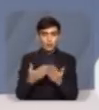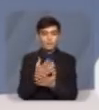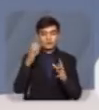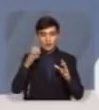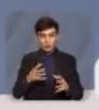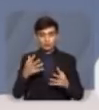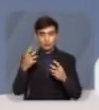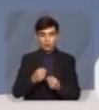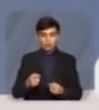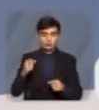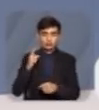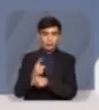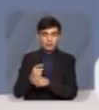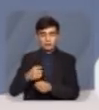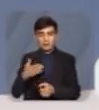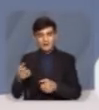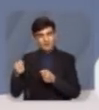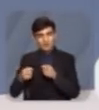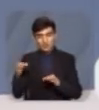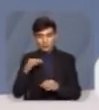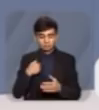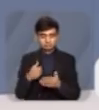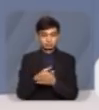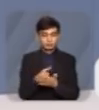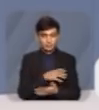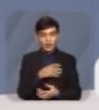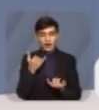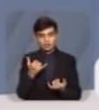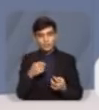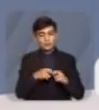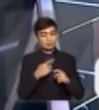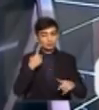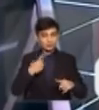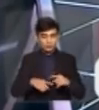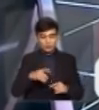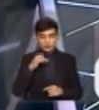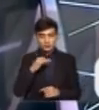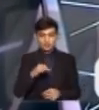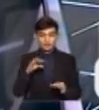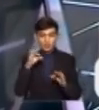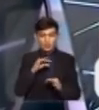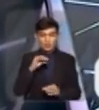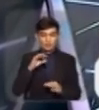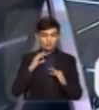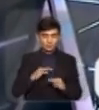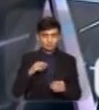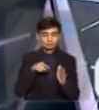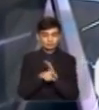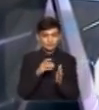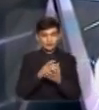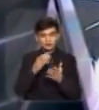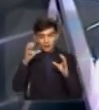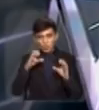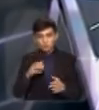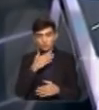закон, который запрещает. Сейчас ситуация другая. Сейчас получается, если строго юридически подходить, да, незаконно,